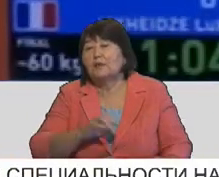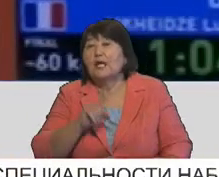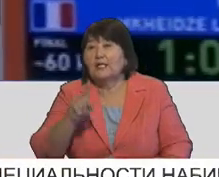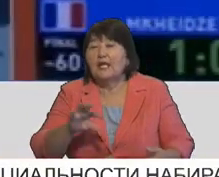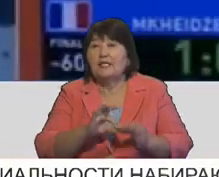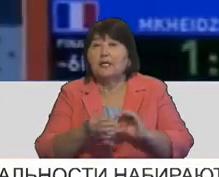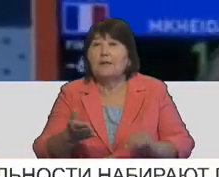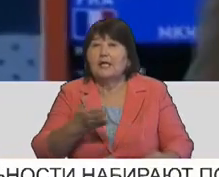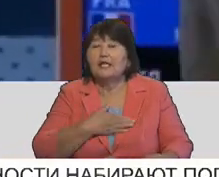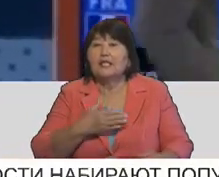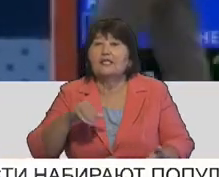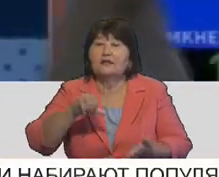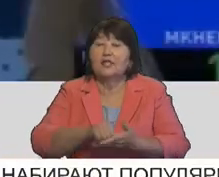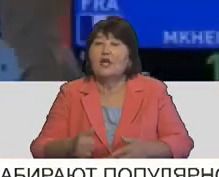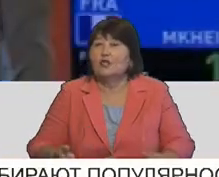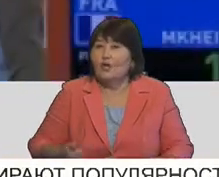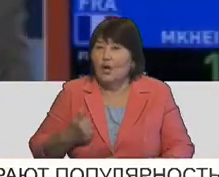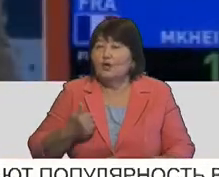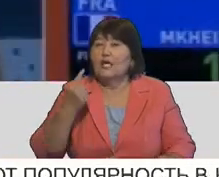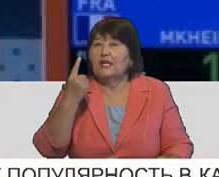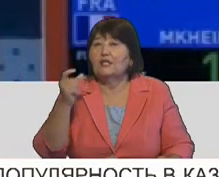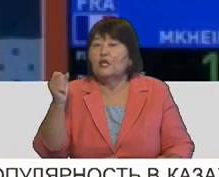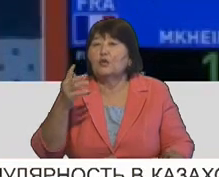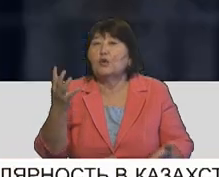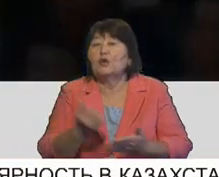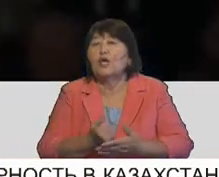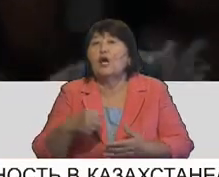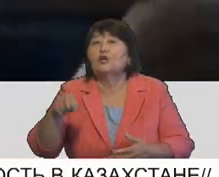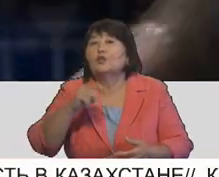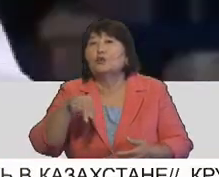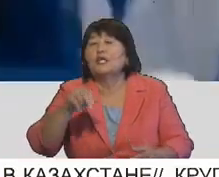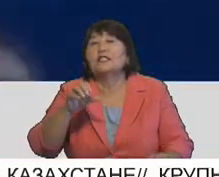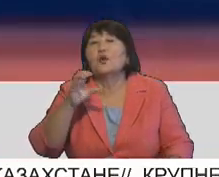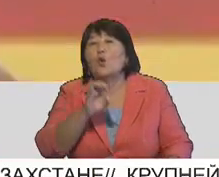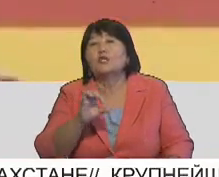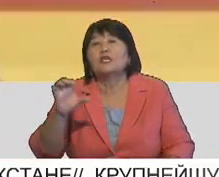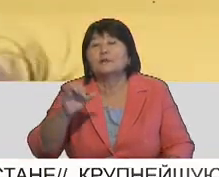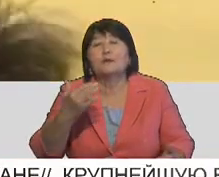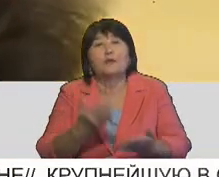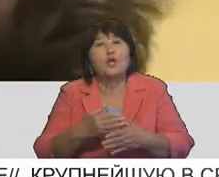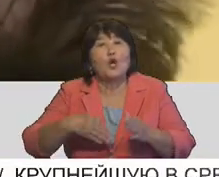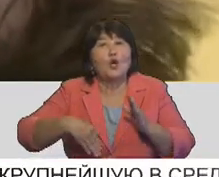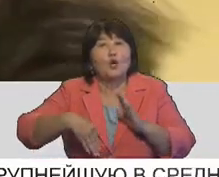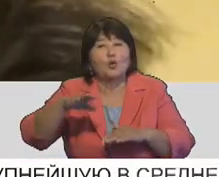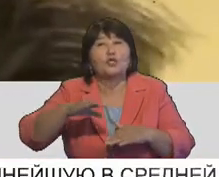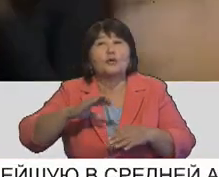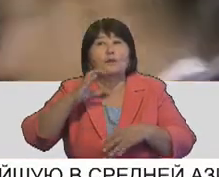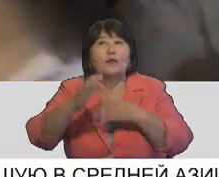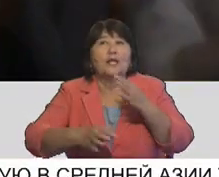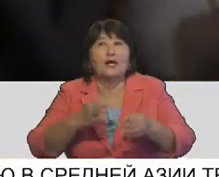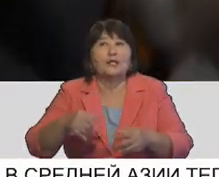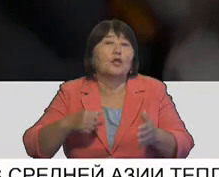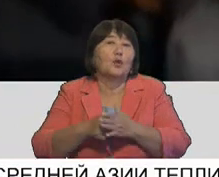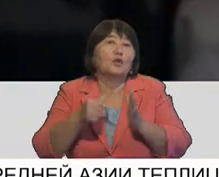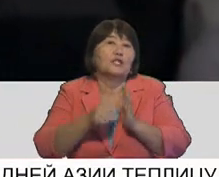Олимпиаде в нашем активе медали всех достоинств. Единственное золото завоевал дзюдоист Ельдос Сметов, который был признан лучшим на планете в категории до